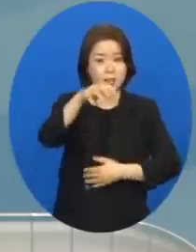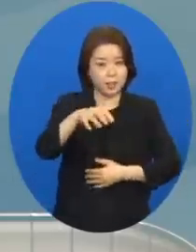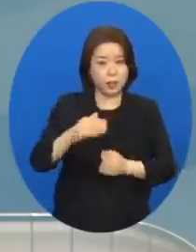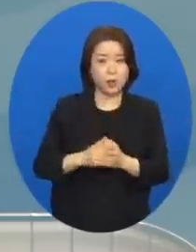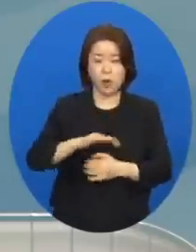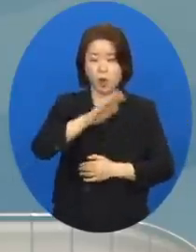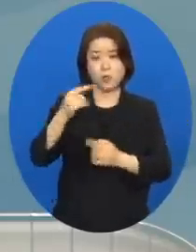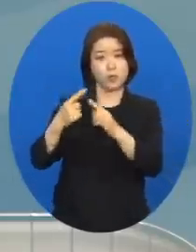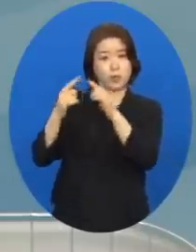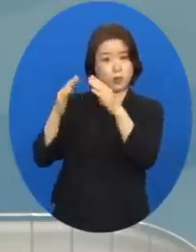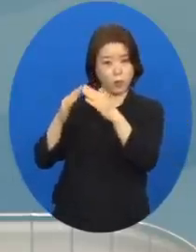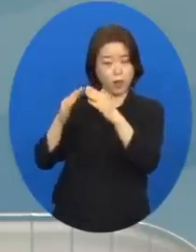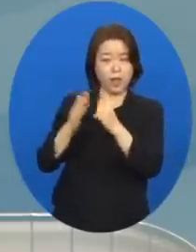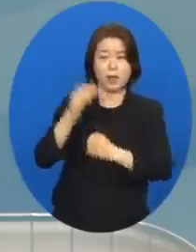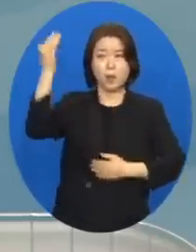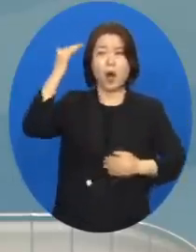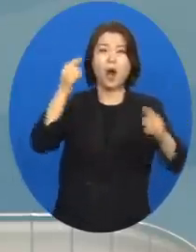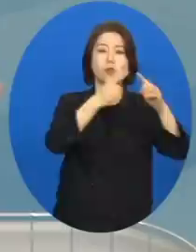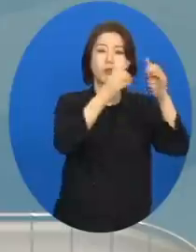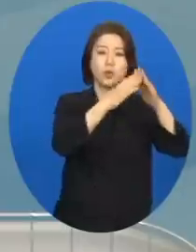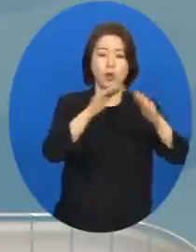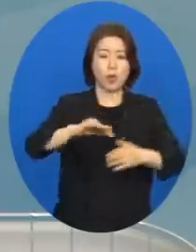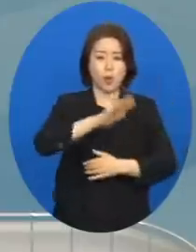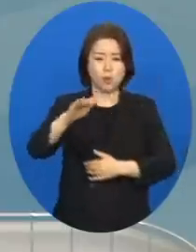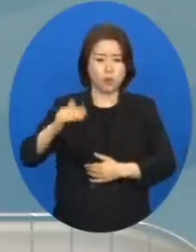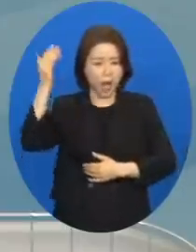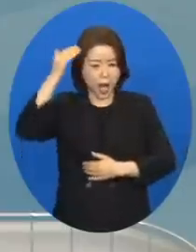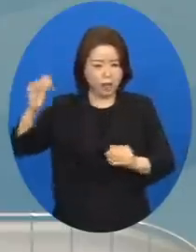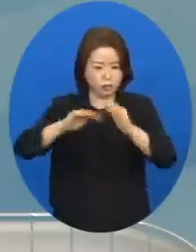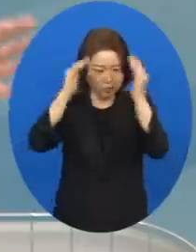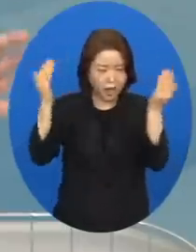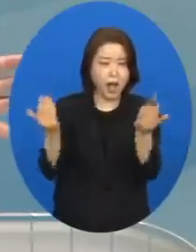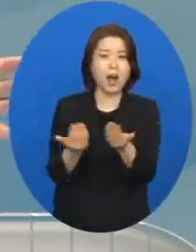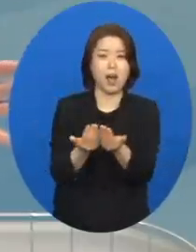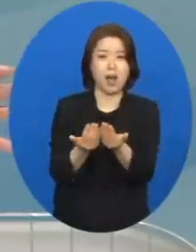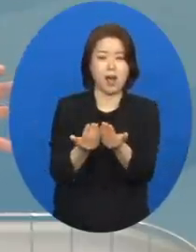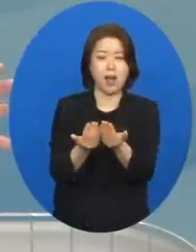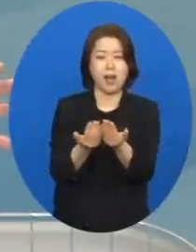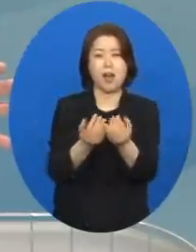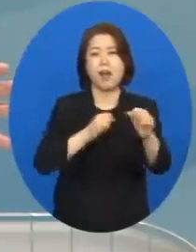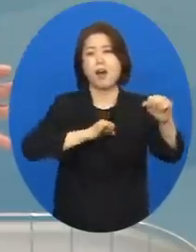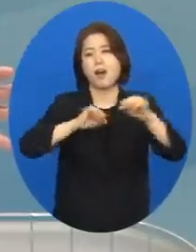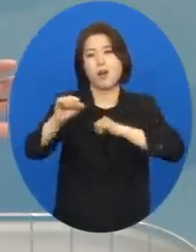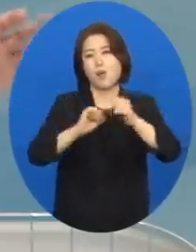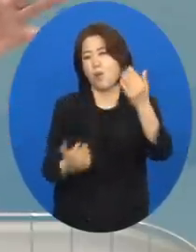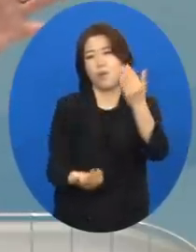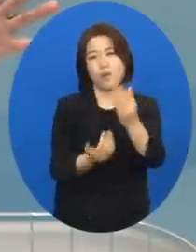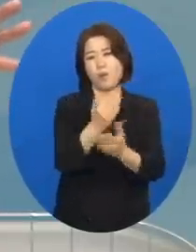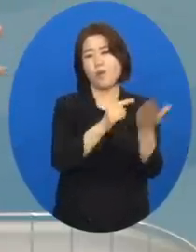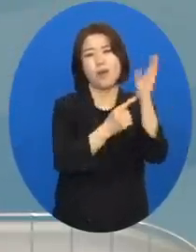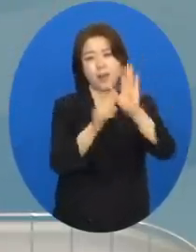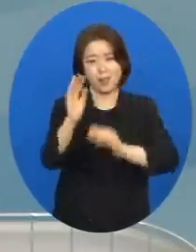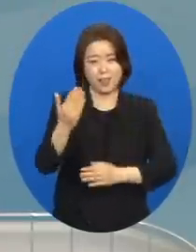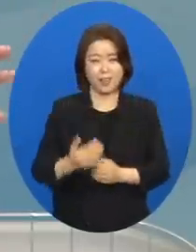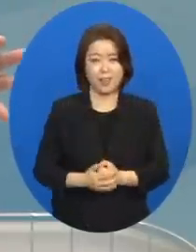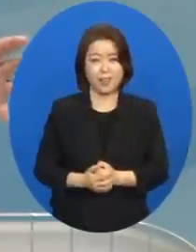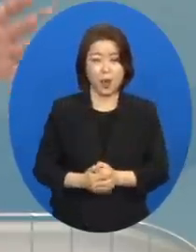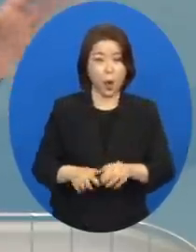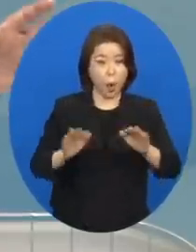교회, 한국 교회와 우리나라 전체에 역사가 일어나. 오늘 이 자리에도